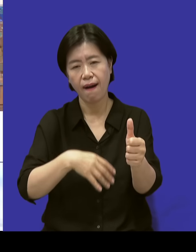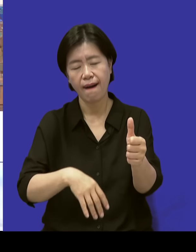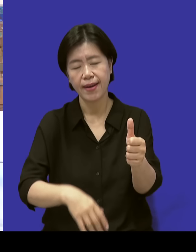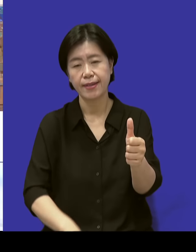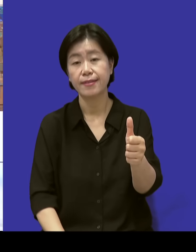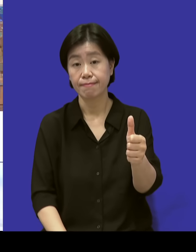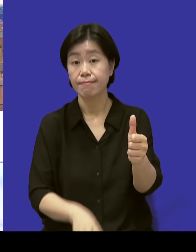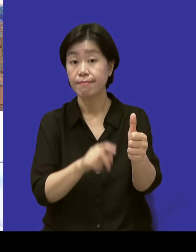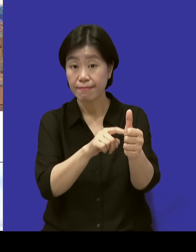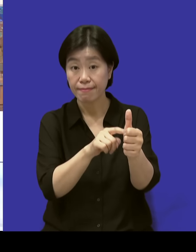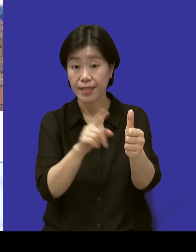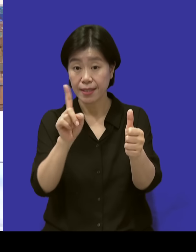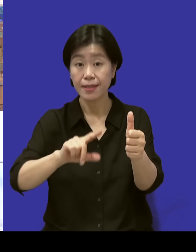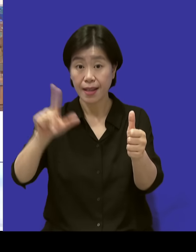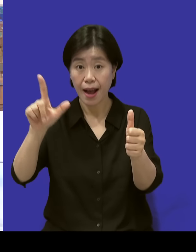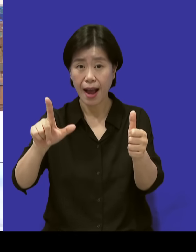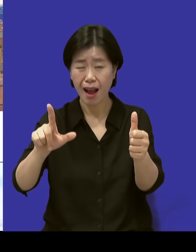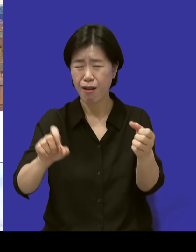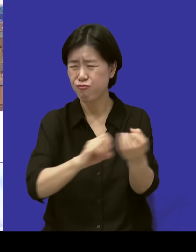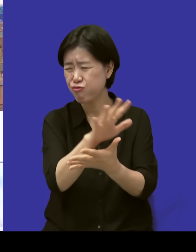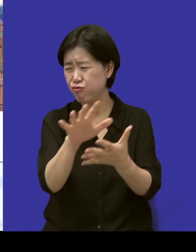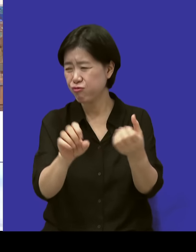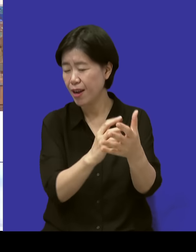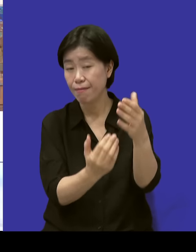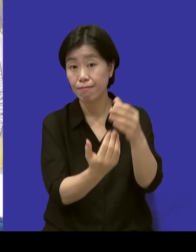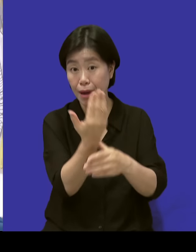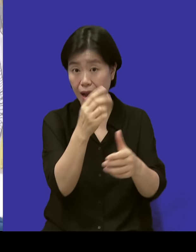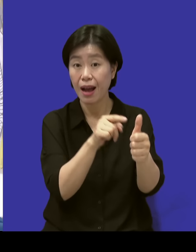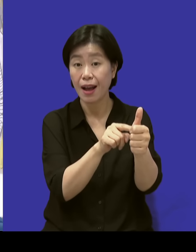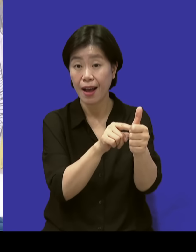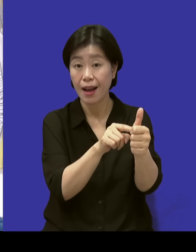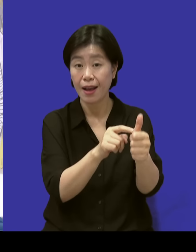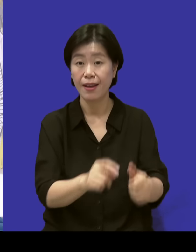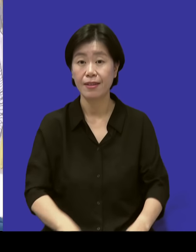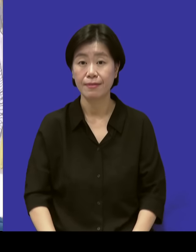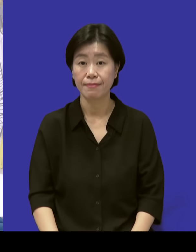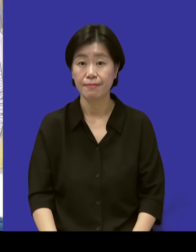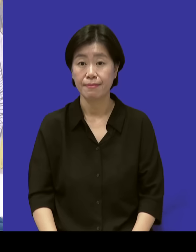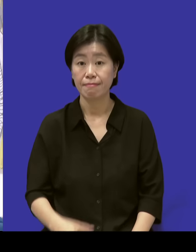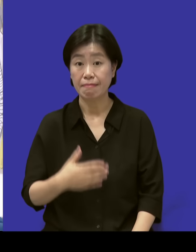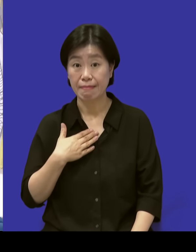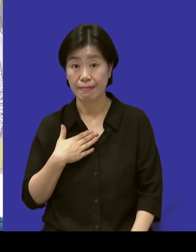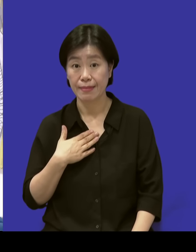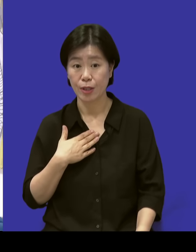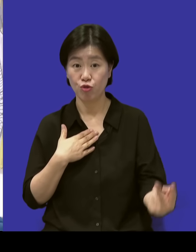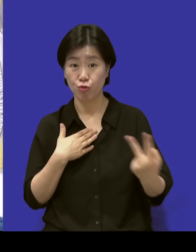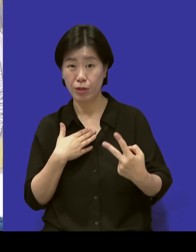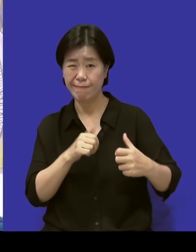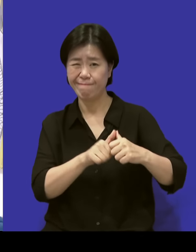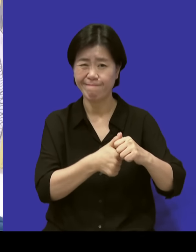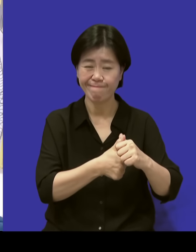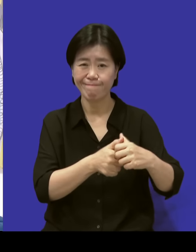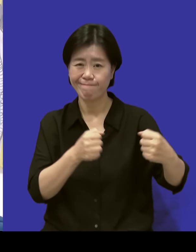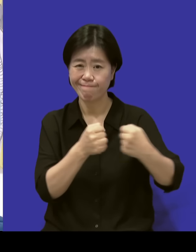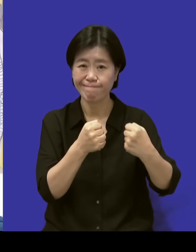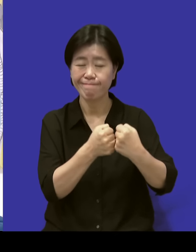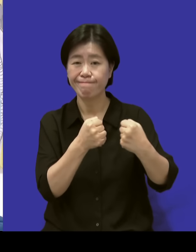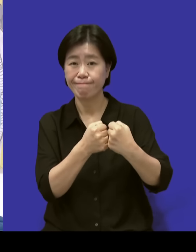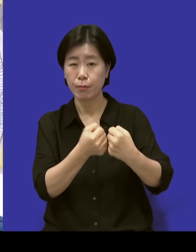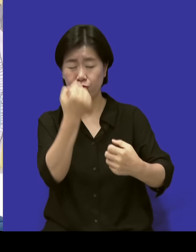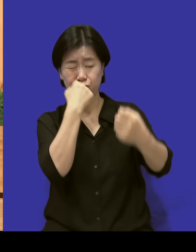이 수용자가 막 문제를 이렇게 막 난동을 부려서 서로 이제 저랑 이제 막 몸싸움이 일어났었죠. 그래서 제가 이제